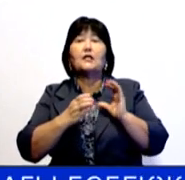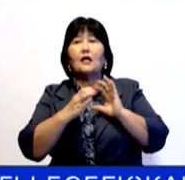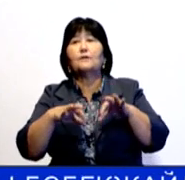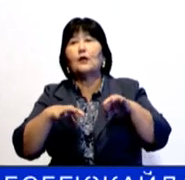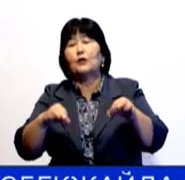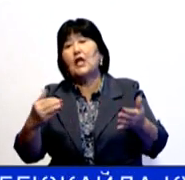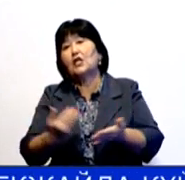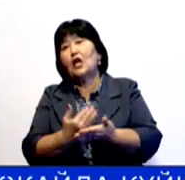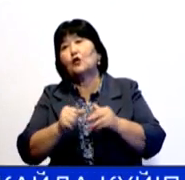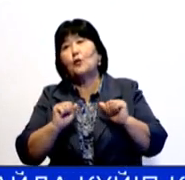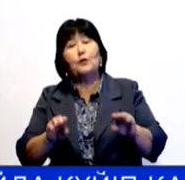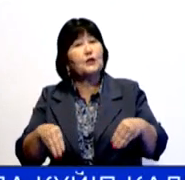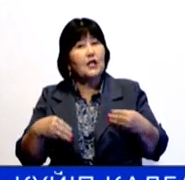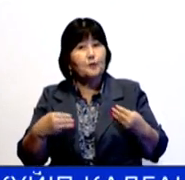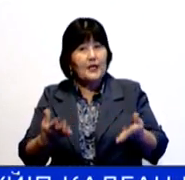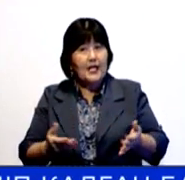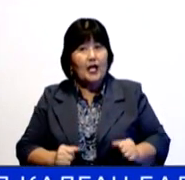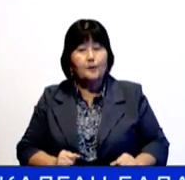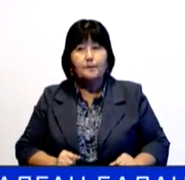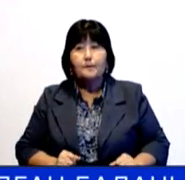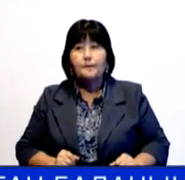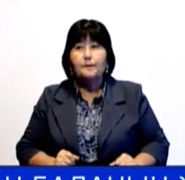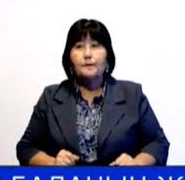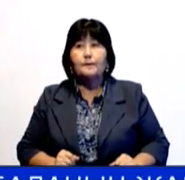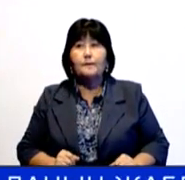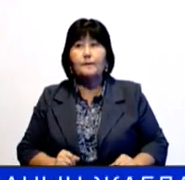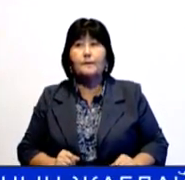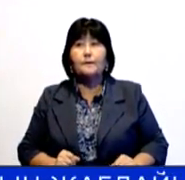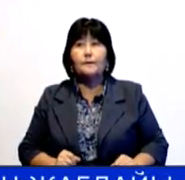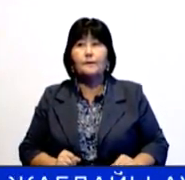көліктерді жаңартуға мүмкіндік береді. Асқар Тәжиев, Рамазан Жүсіпбек, Дархан Тоқсейіт, Қызылорда телеарнасы.